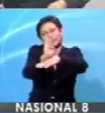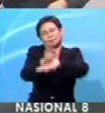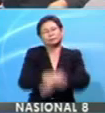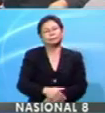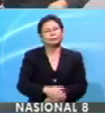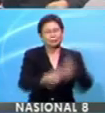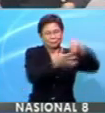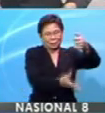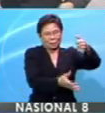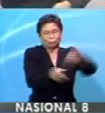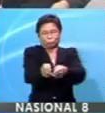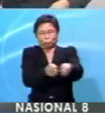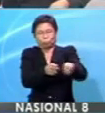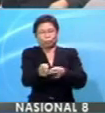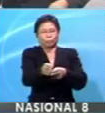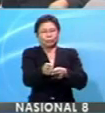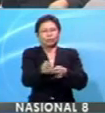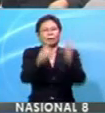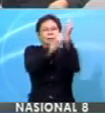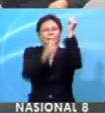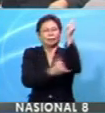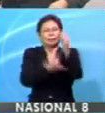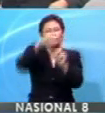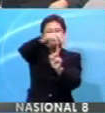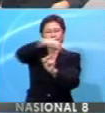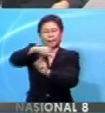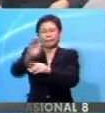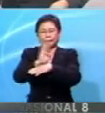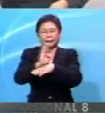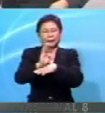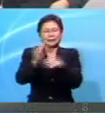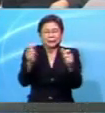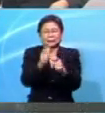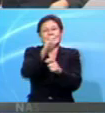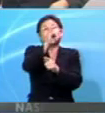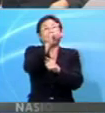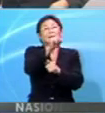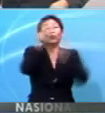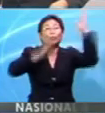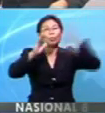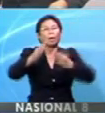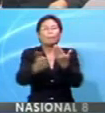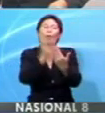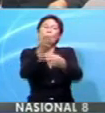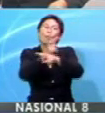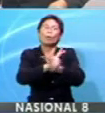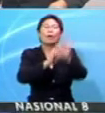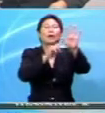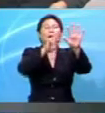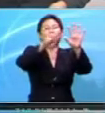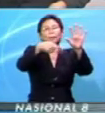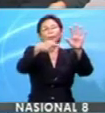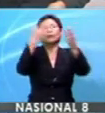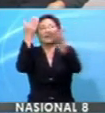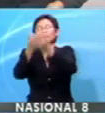dana tersebut akan diuruskan oleh Yayasan penjaja dan peniaga kecil 1 Malaysia menawarkan kemudahan pinjaman dari 5ib